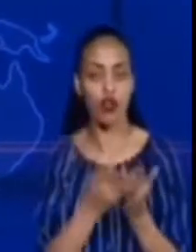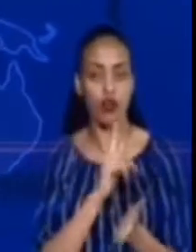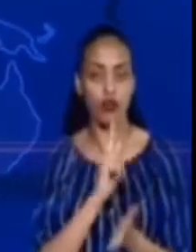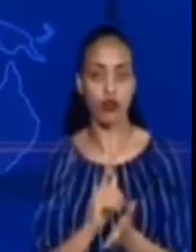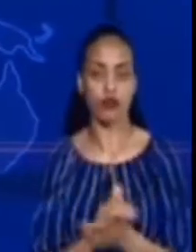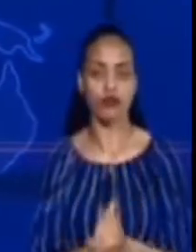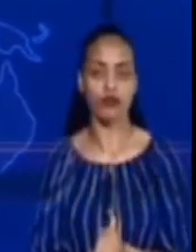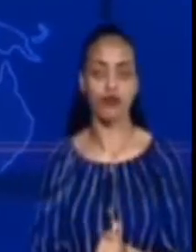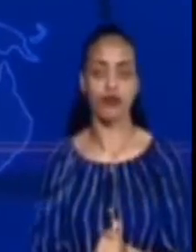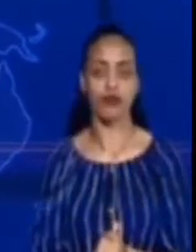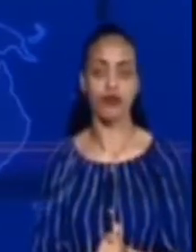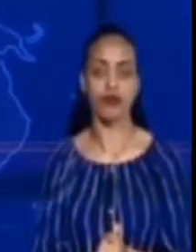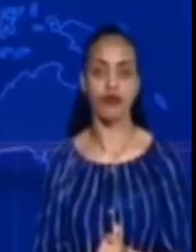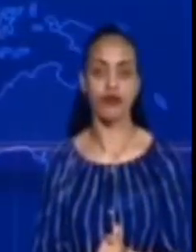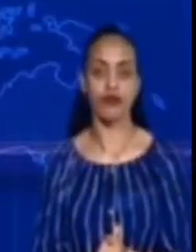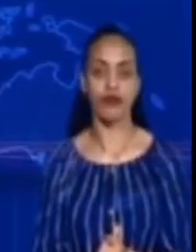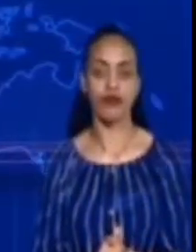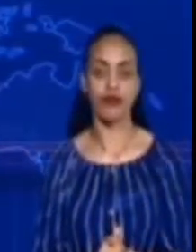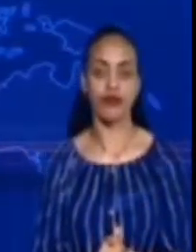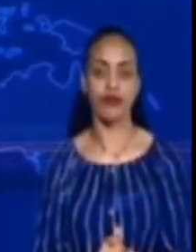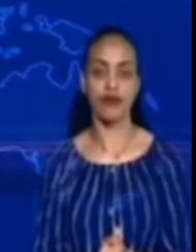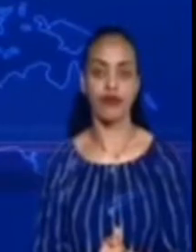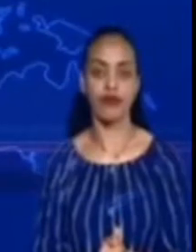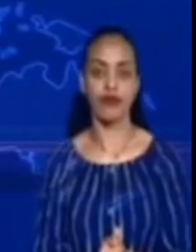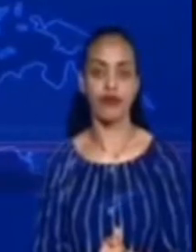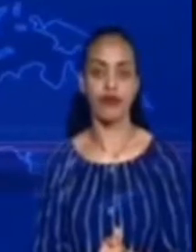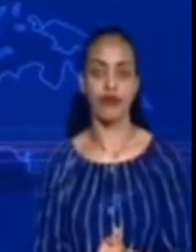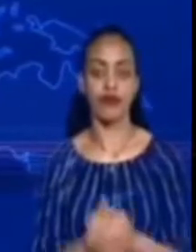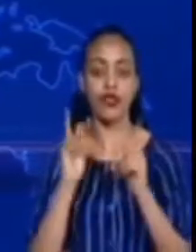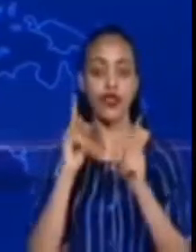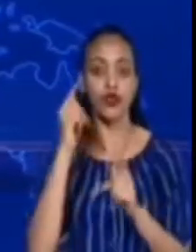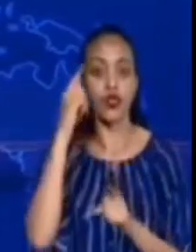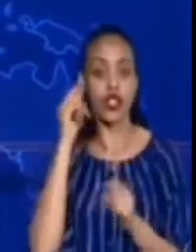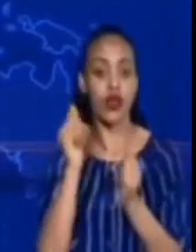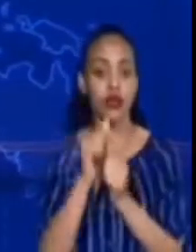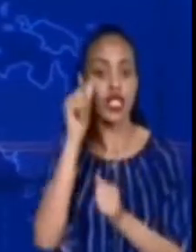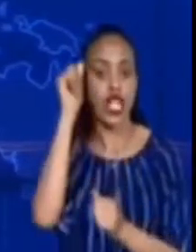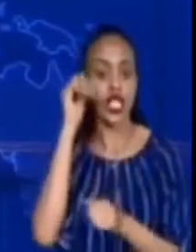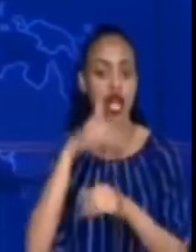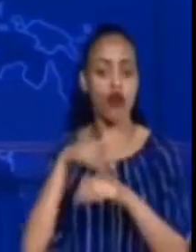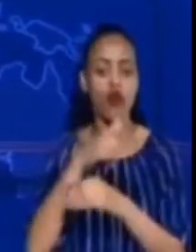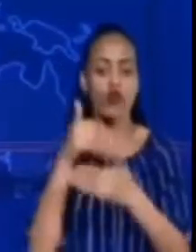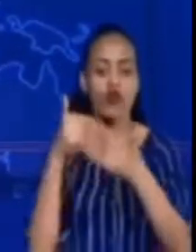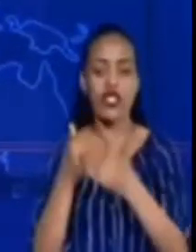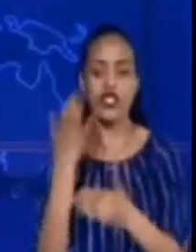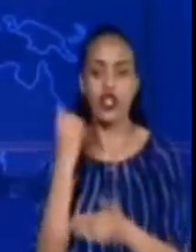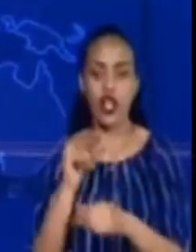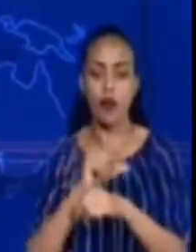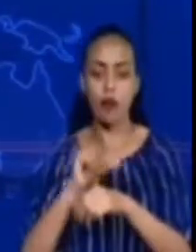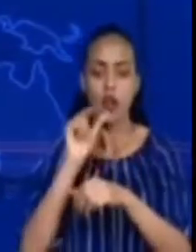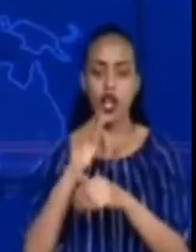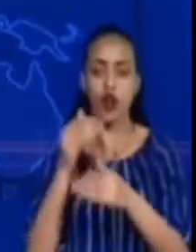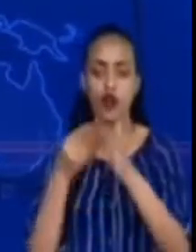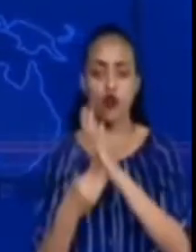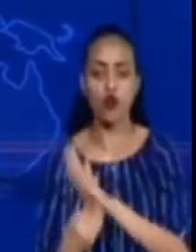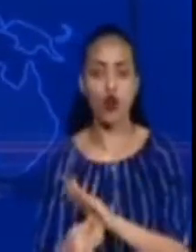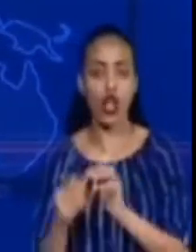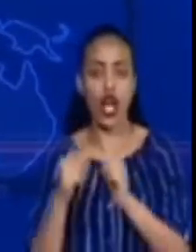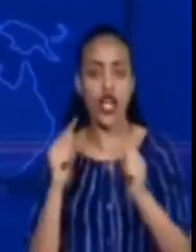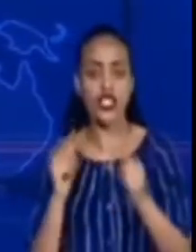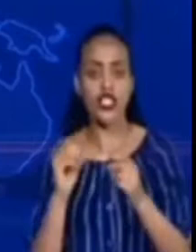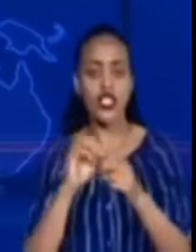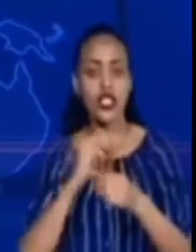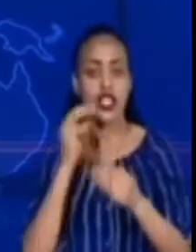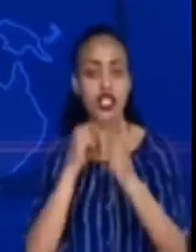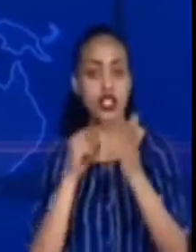የፋጡማ ሮባ ልጆች የኃይሌ ገብረስላሴ ልጆች የቀነኒሳ በቀለ ልጆች የቱላ